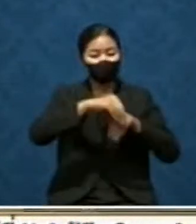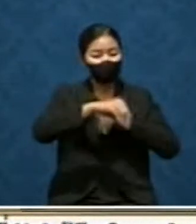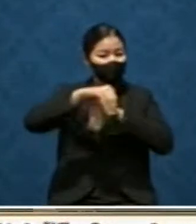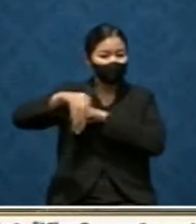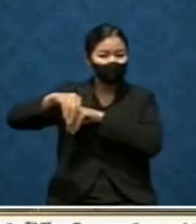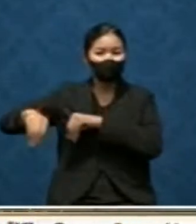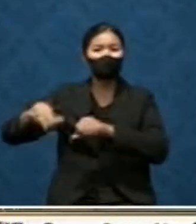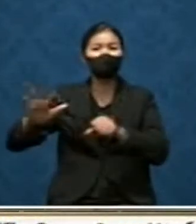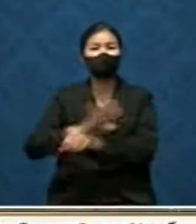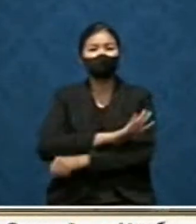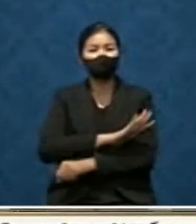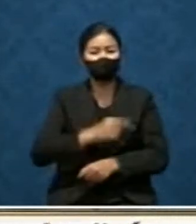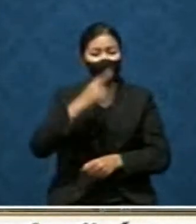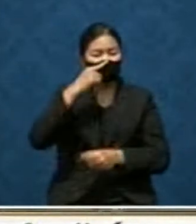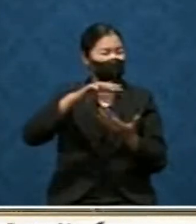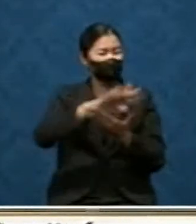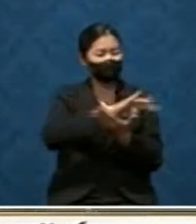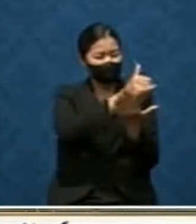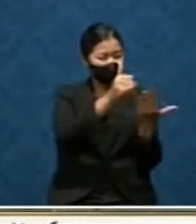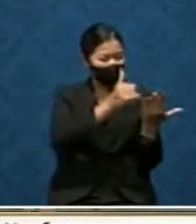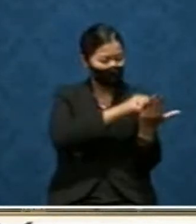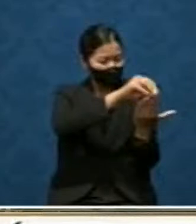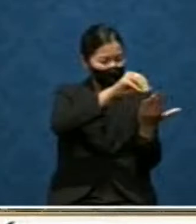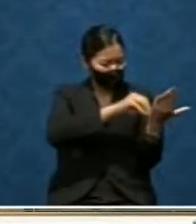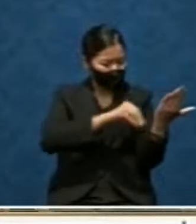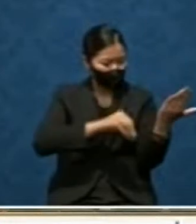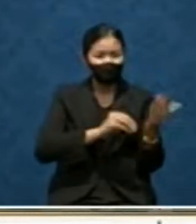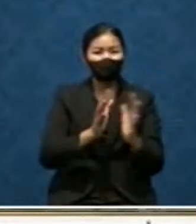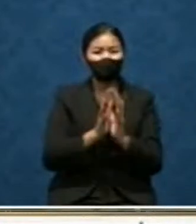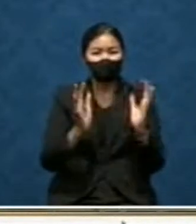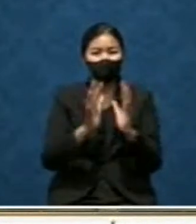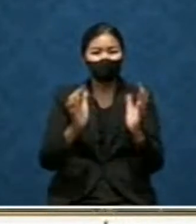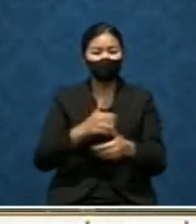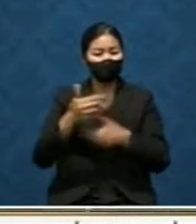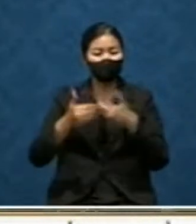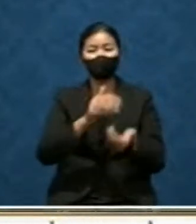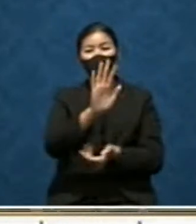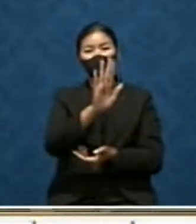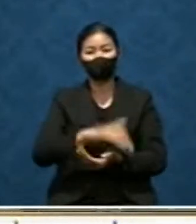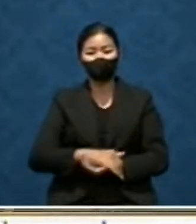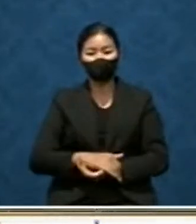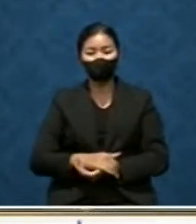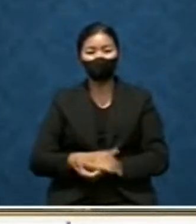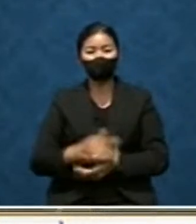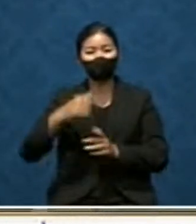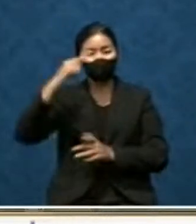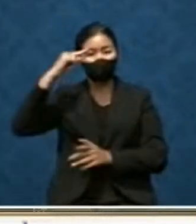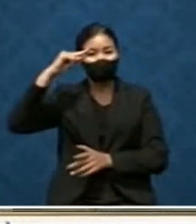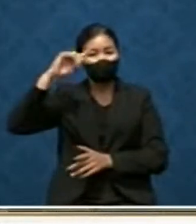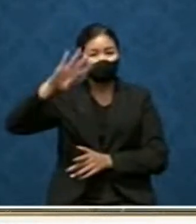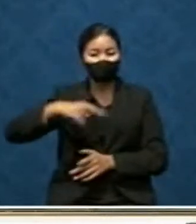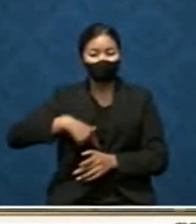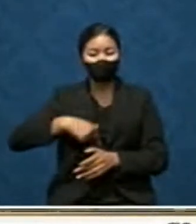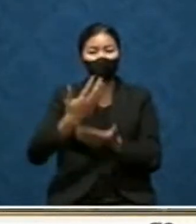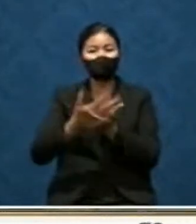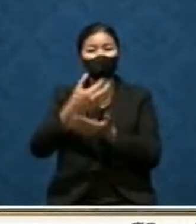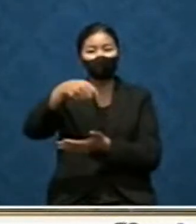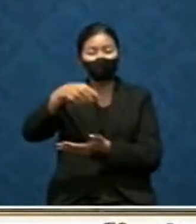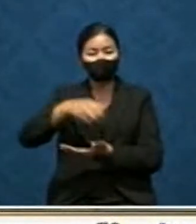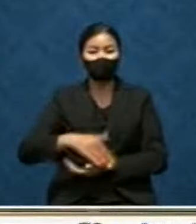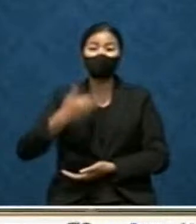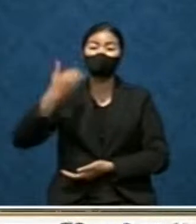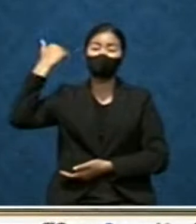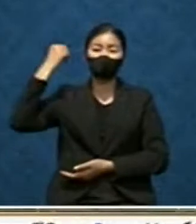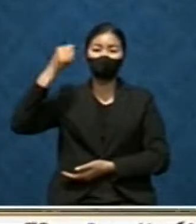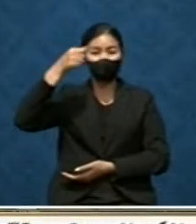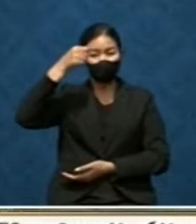ปรูกกนเต็ประเทศไม่ต้องขายทำให้ยาบ้าน Μ 10 บาทจาก 300 บาทถูกก